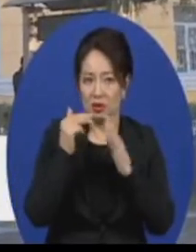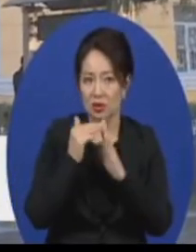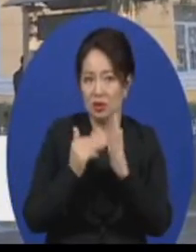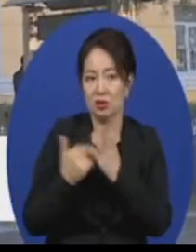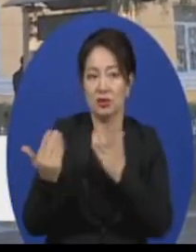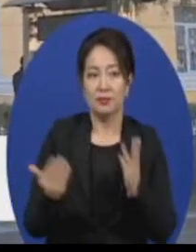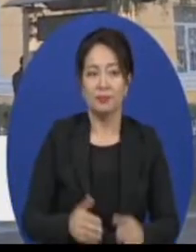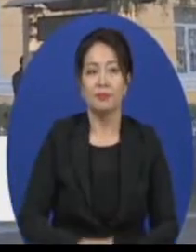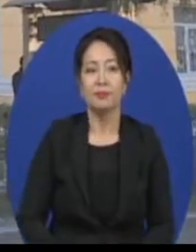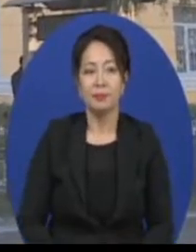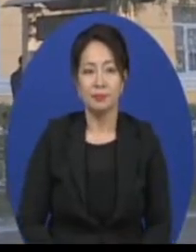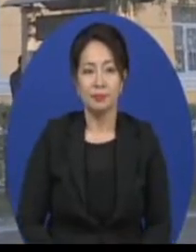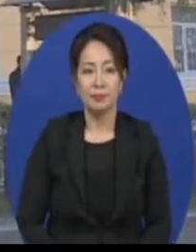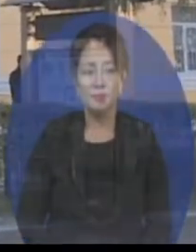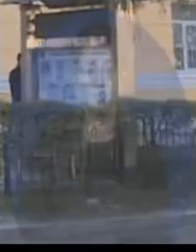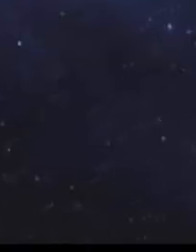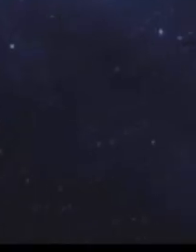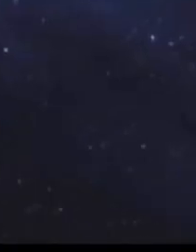хэлсэн юм а.